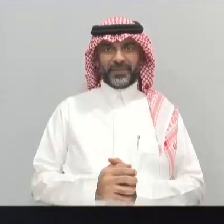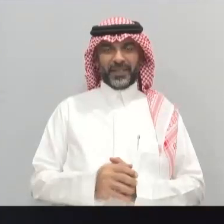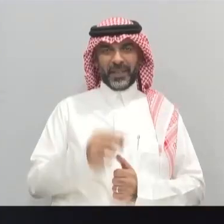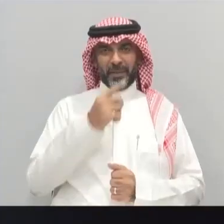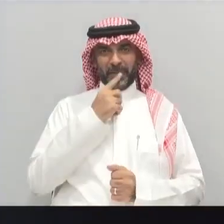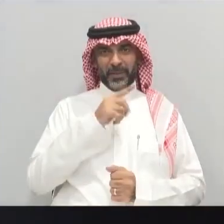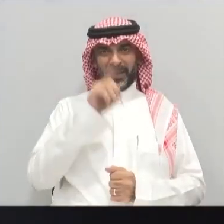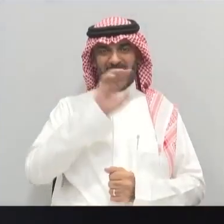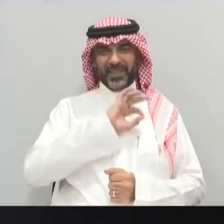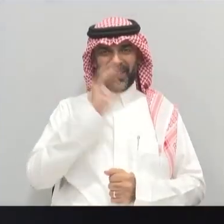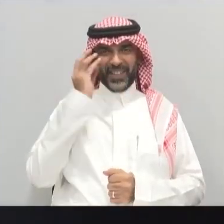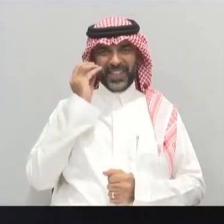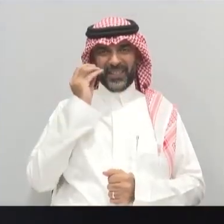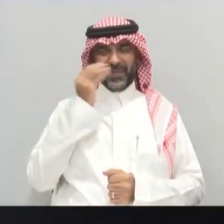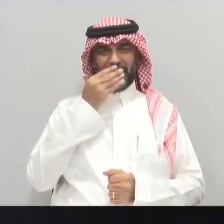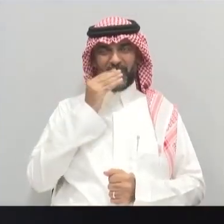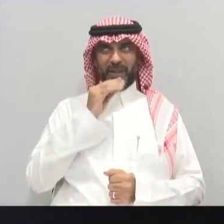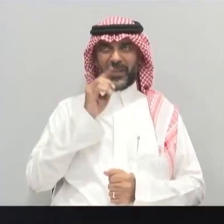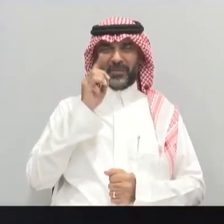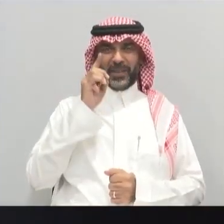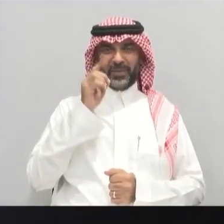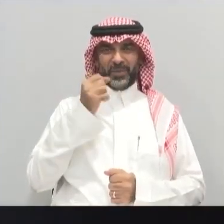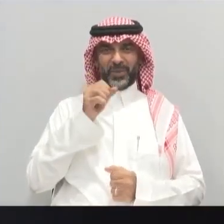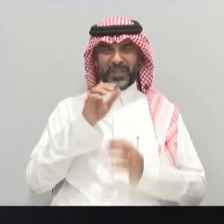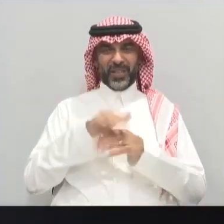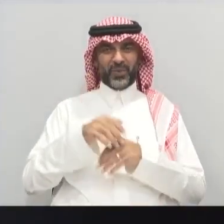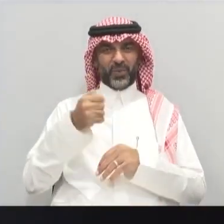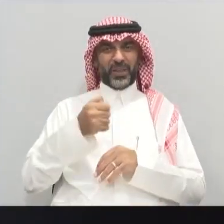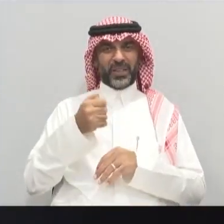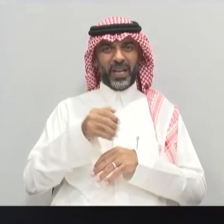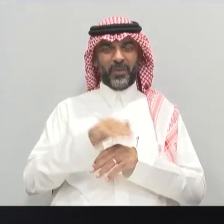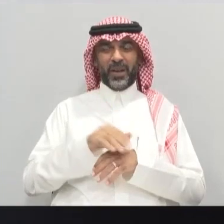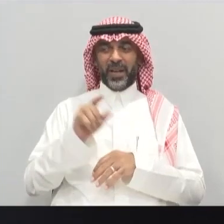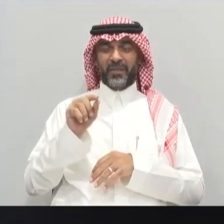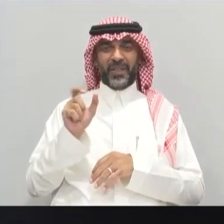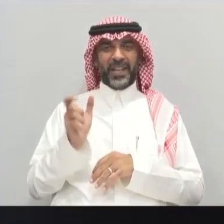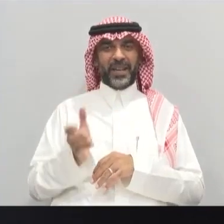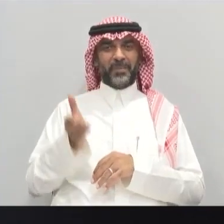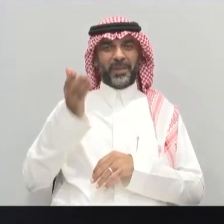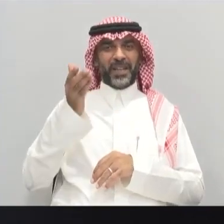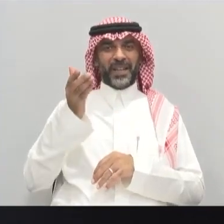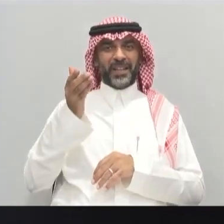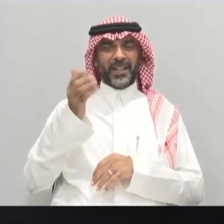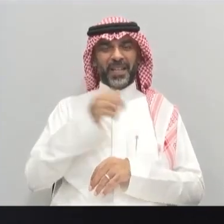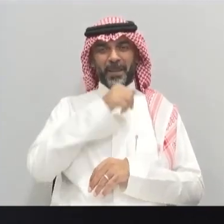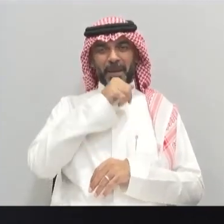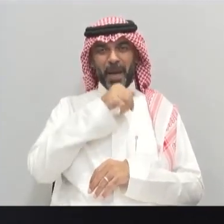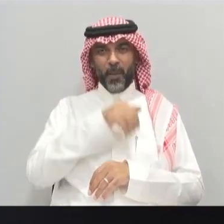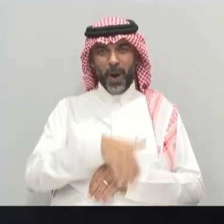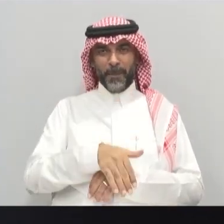بسم الله الرحمن الرحيم الحمد لله رب العالمين والصلاه والسلام على اشرف الانبياء والمرسلين